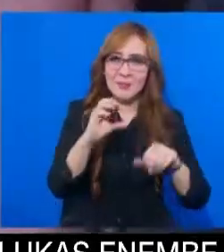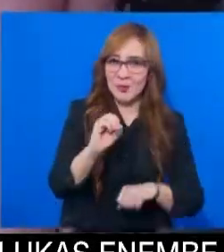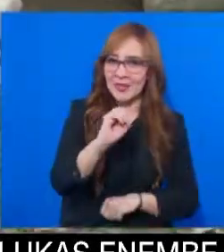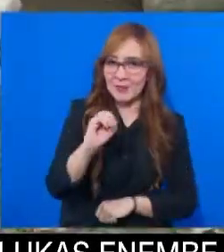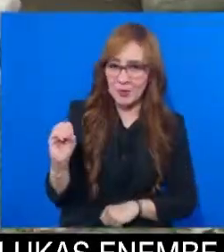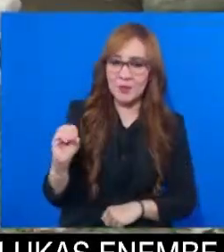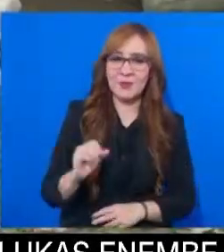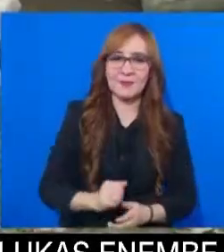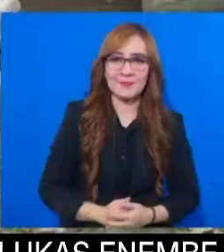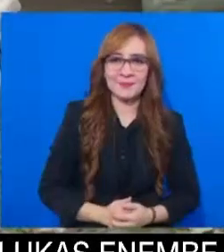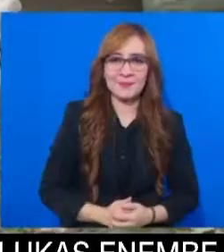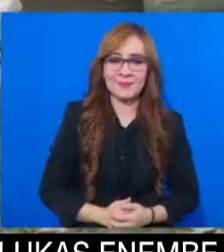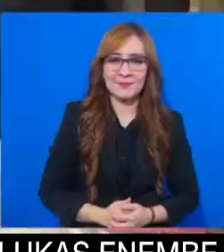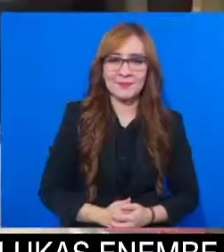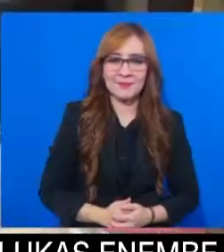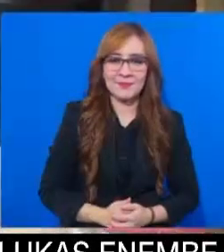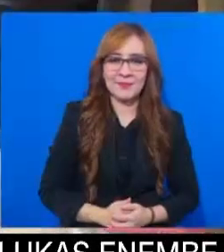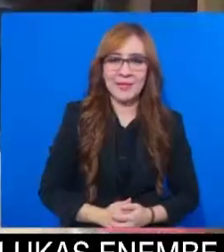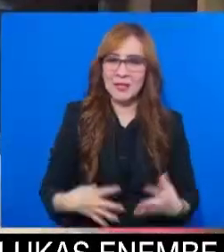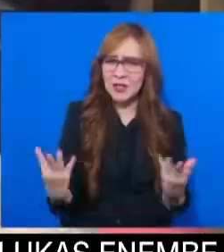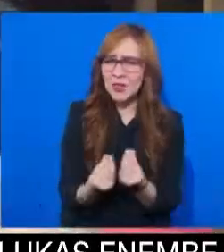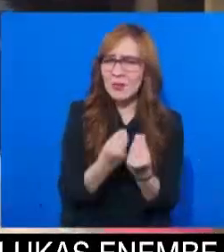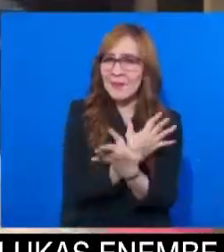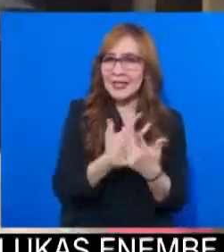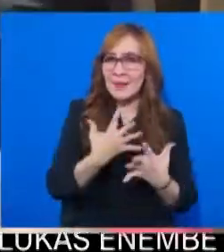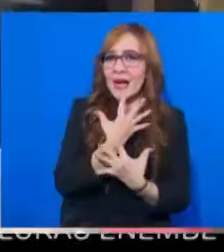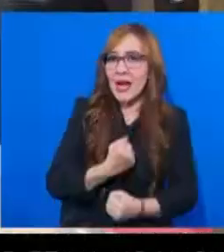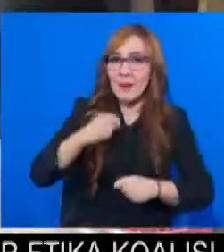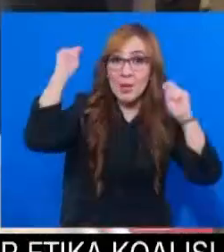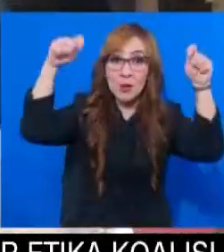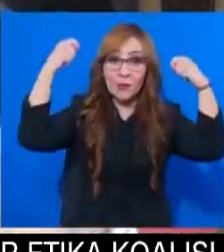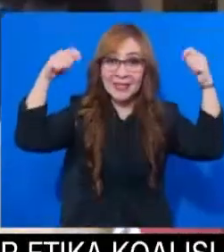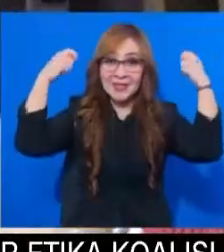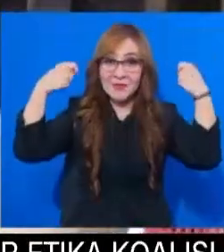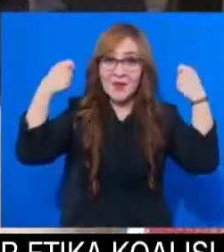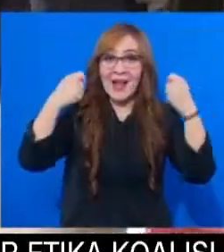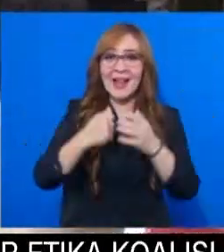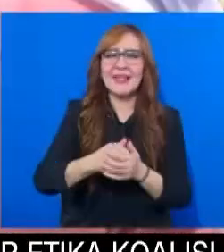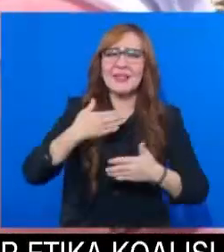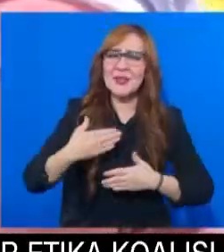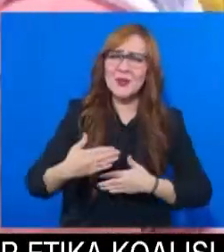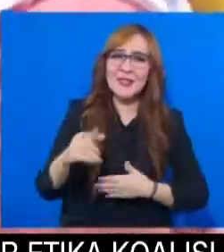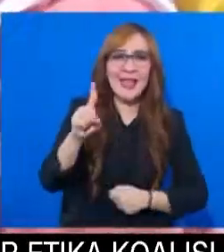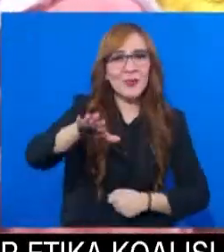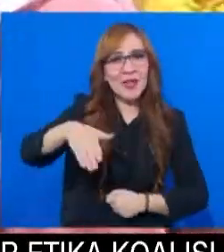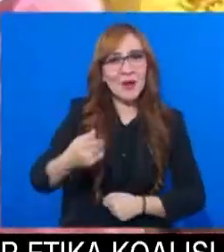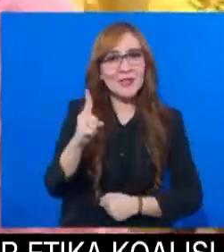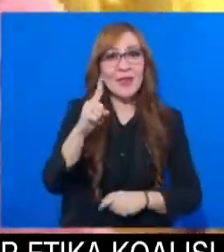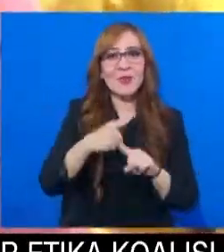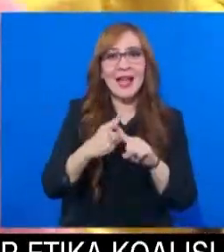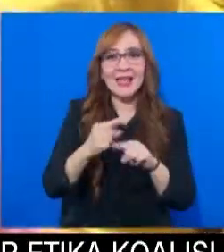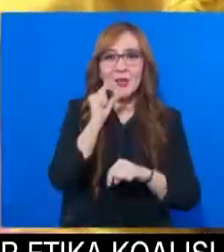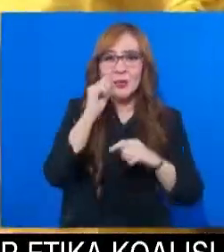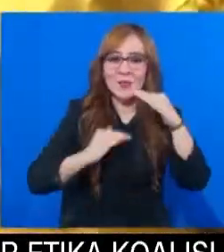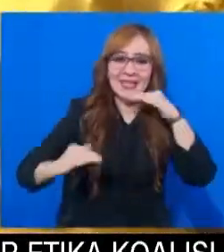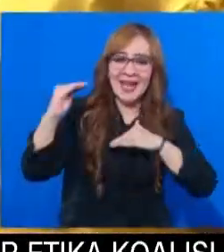Rp60.000. Sejumlah masyarakat berharap Festival Durian terus digelar rutin satu tahun sekali untuk meningkatkan ekonomi